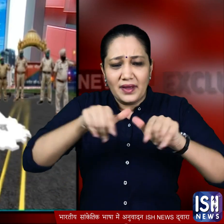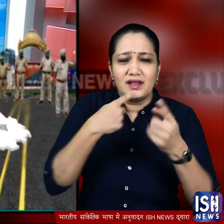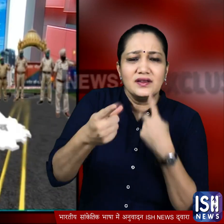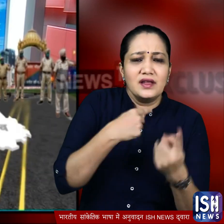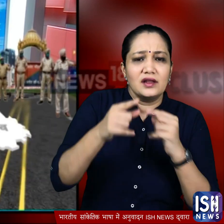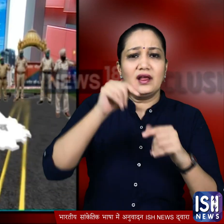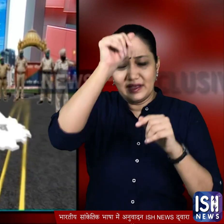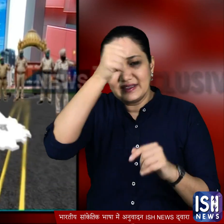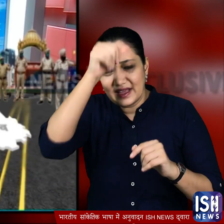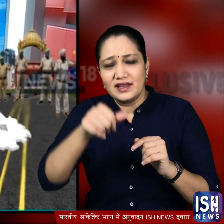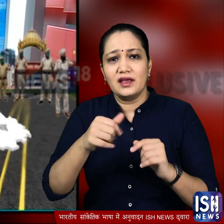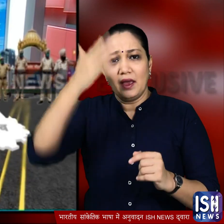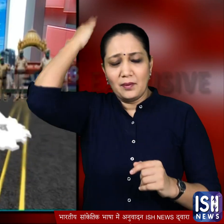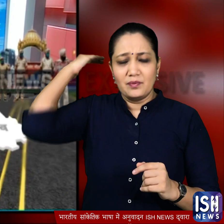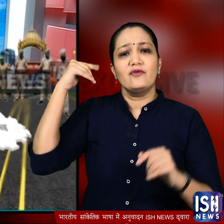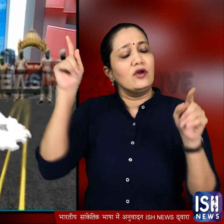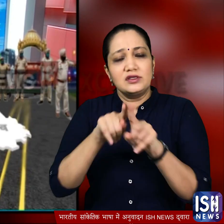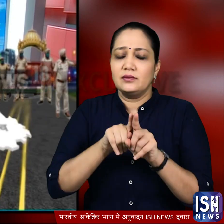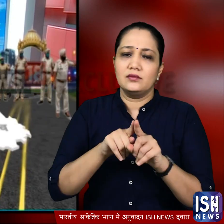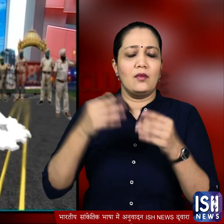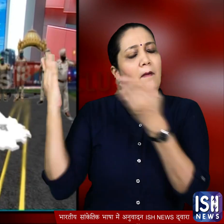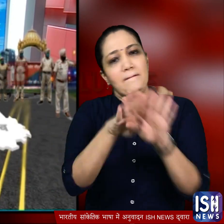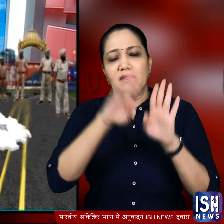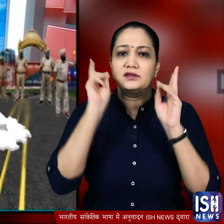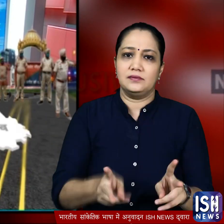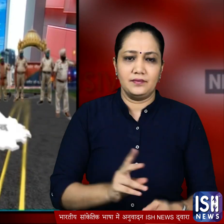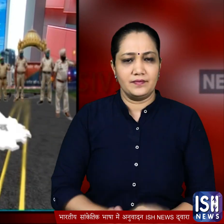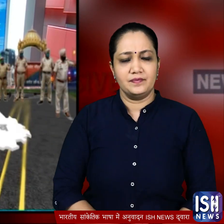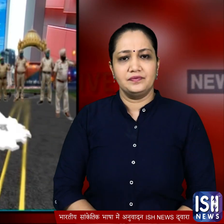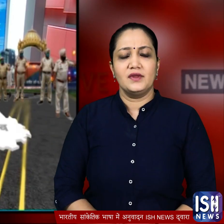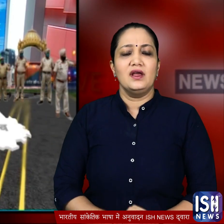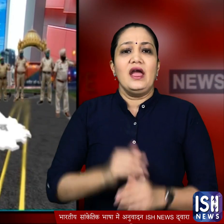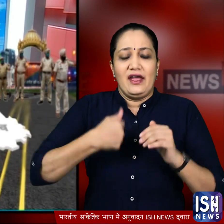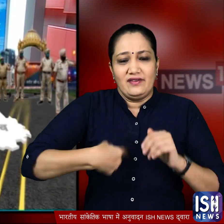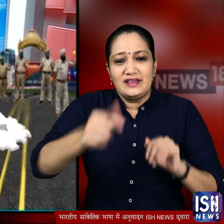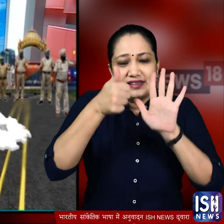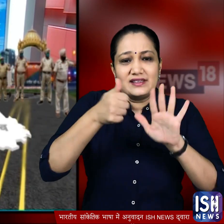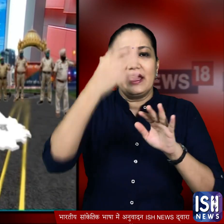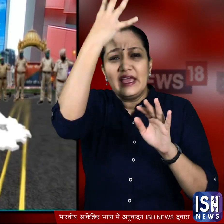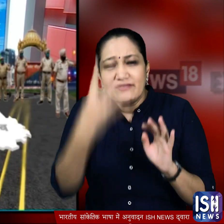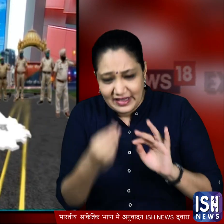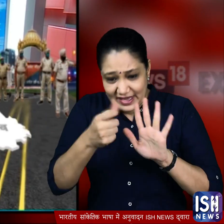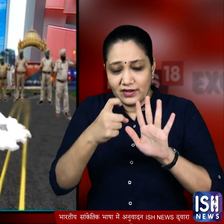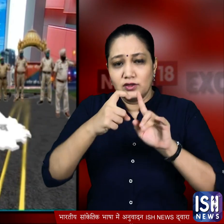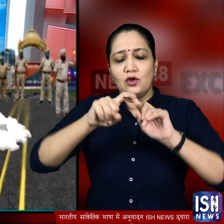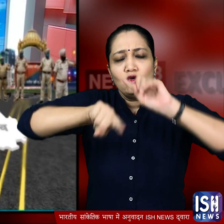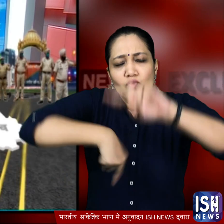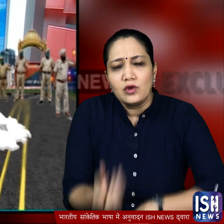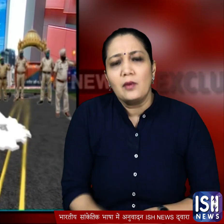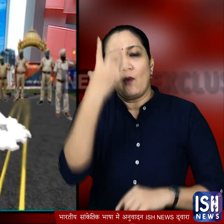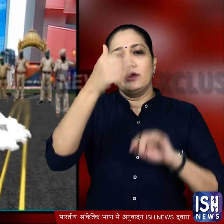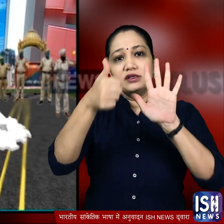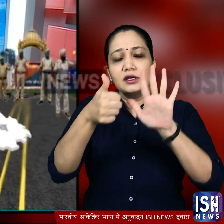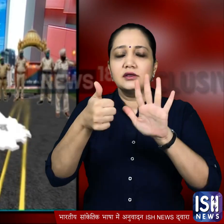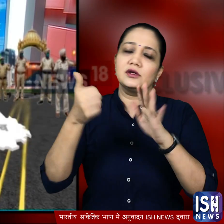फैसला लिया कि रविवार को पहले की ही तरह लॉकडाउन रहेगा और हफ्ते के 6 दिन शाम 7 बजे से